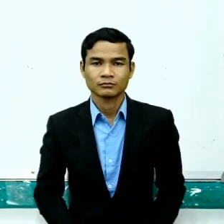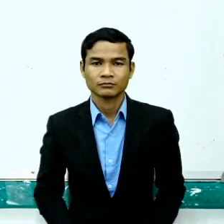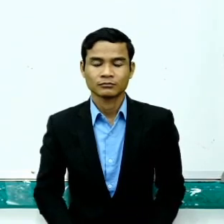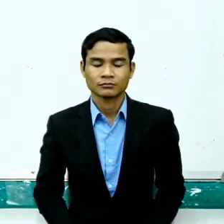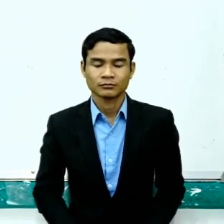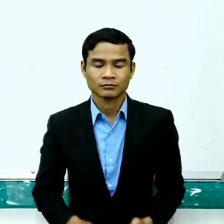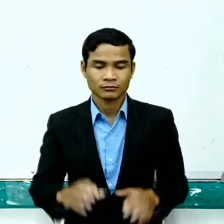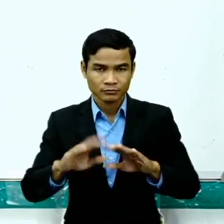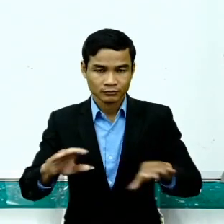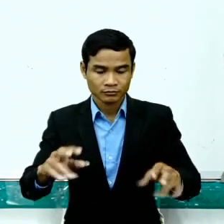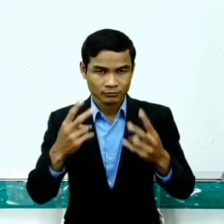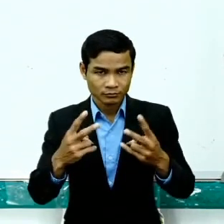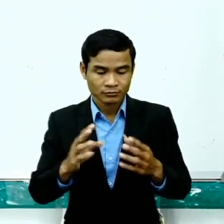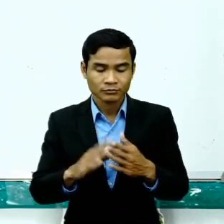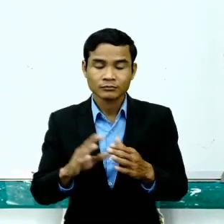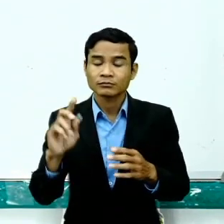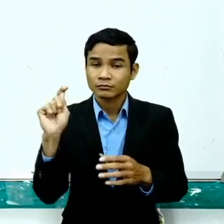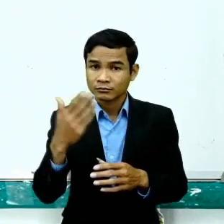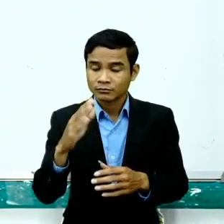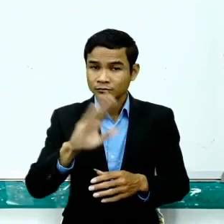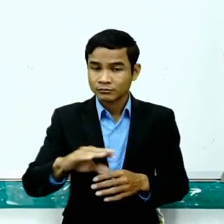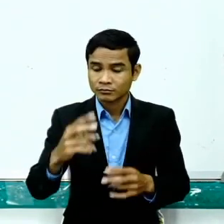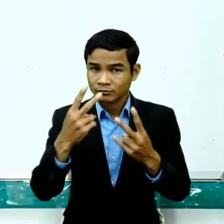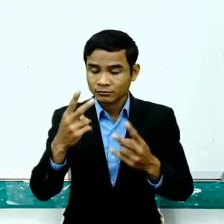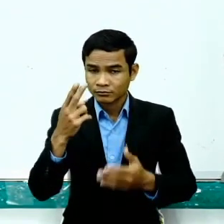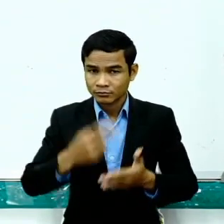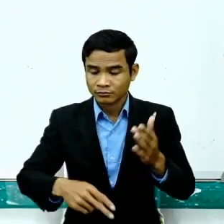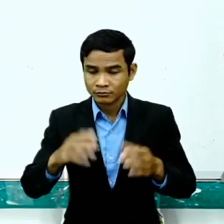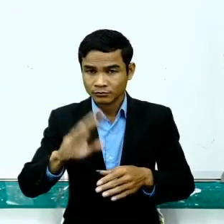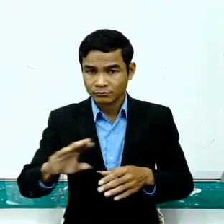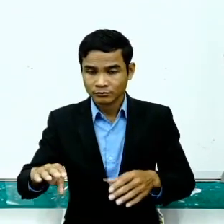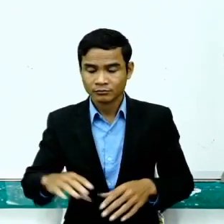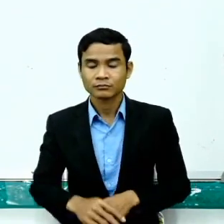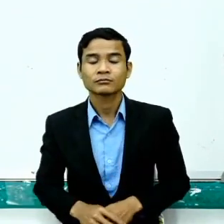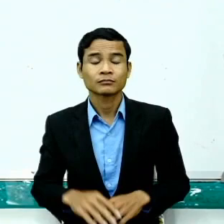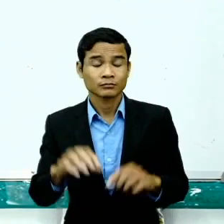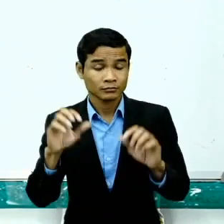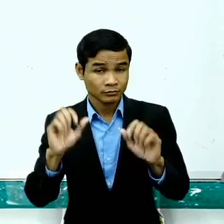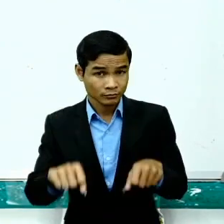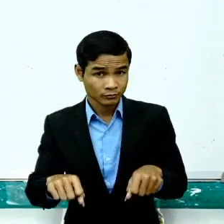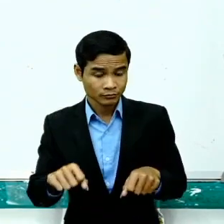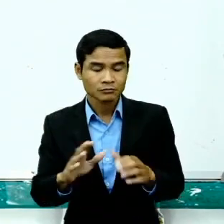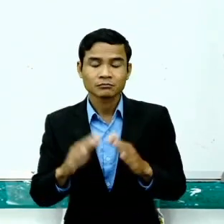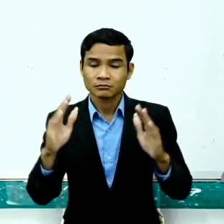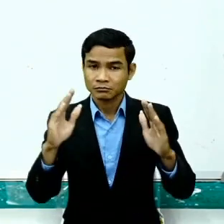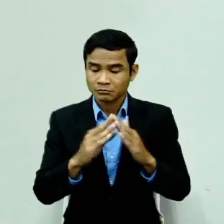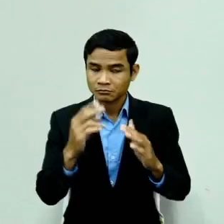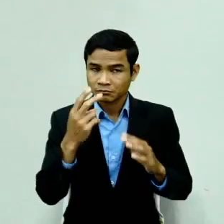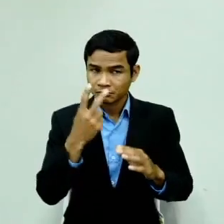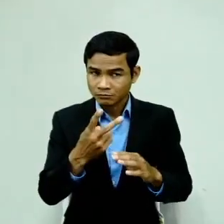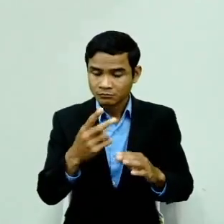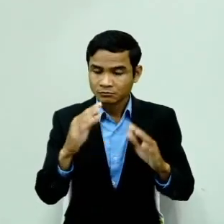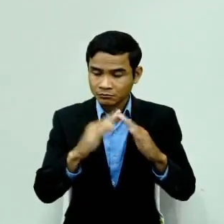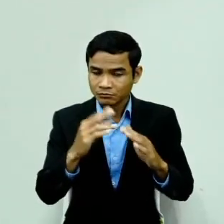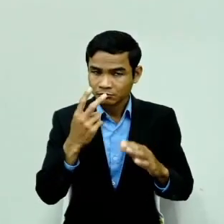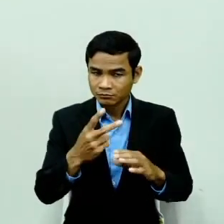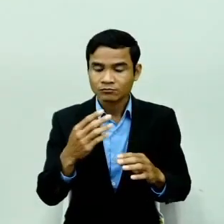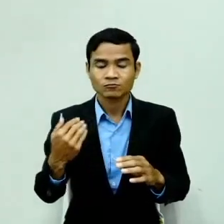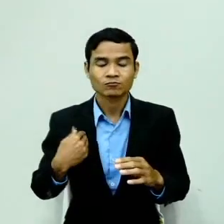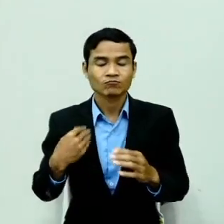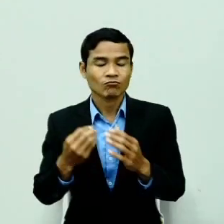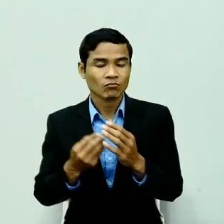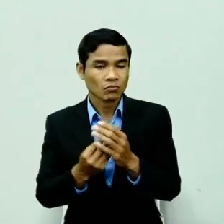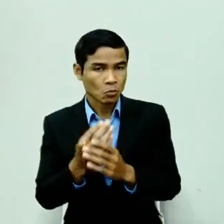chà con mơ mà con chà con mơ mà rụp hiệp nế con khơi như vậy khá ô con khơi như tè nế chà tè miệng đàm chơi